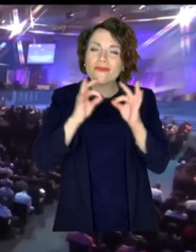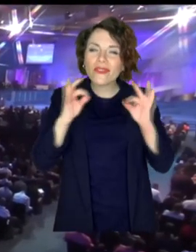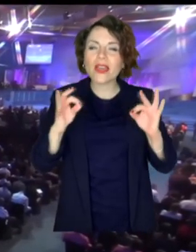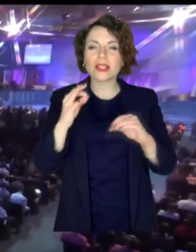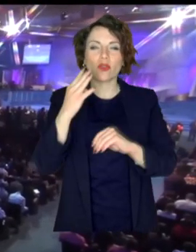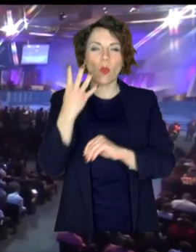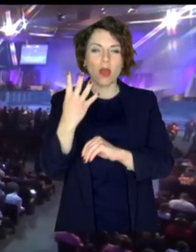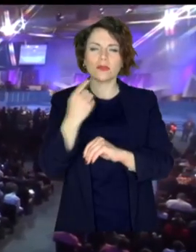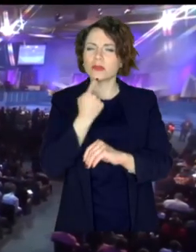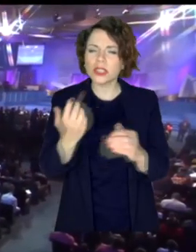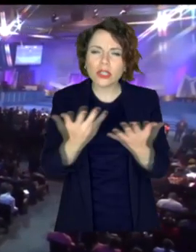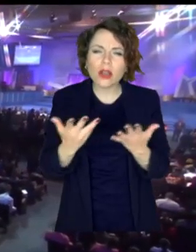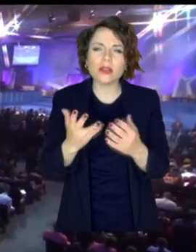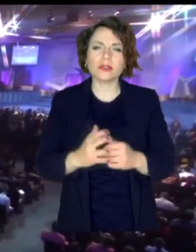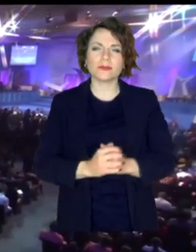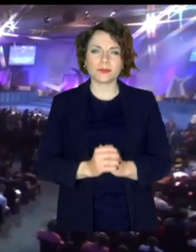versetto 4.